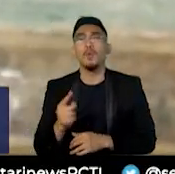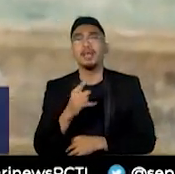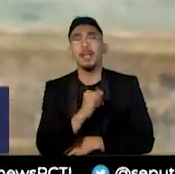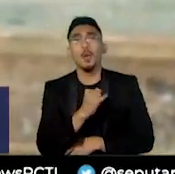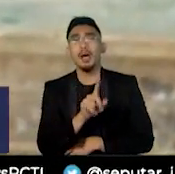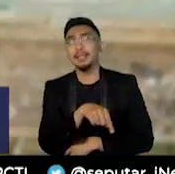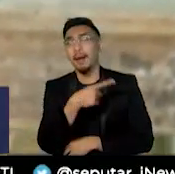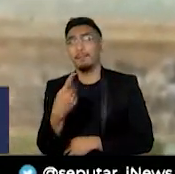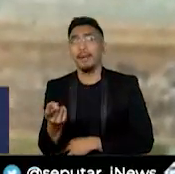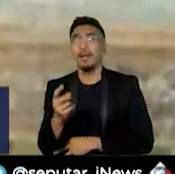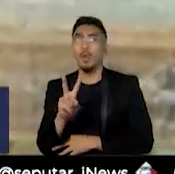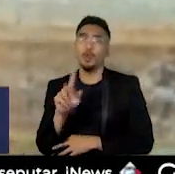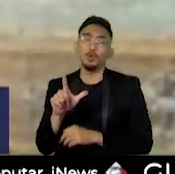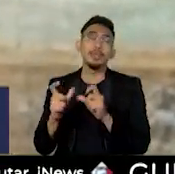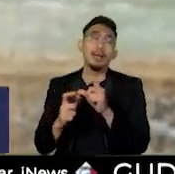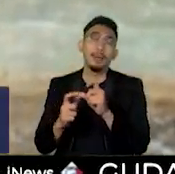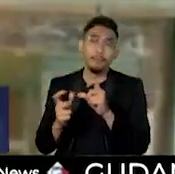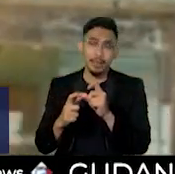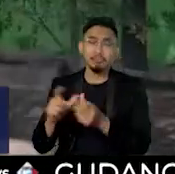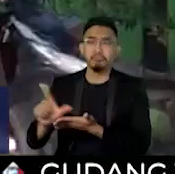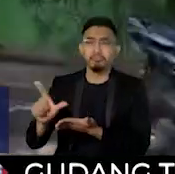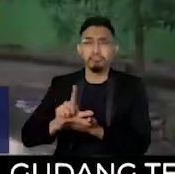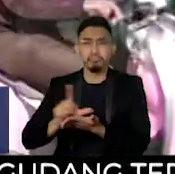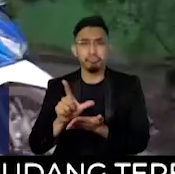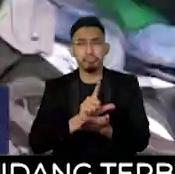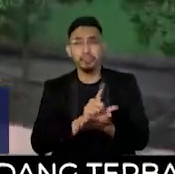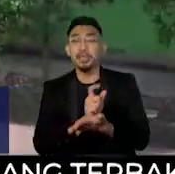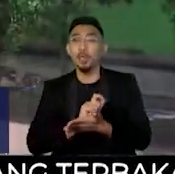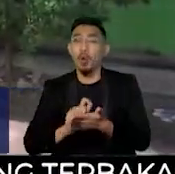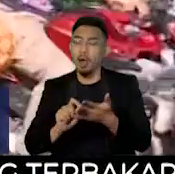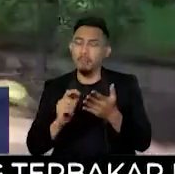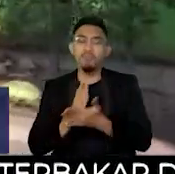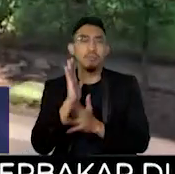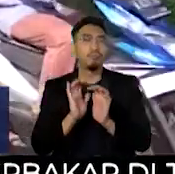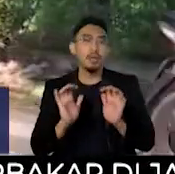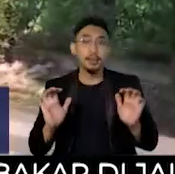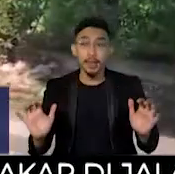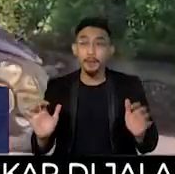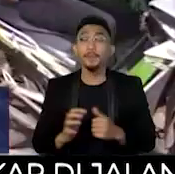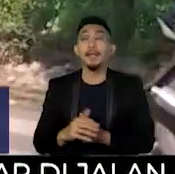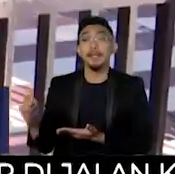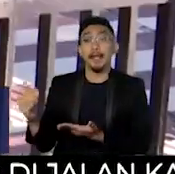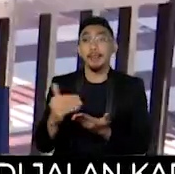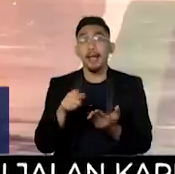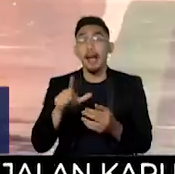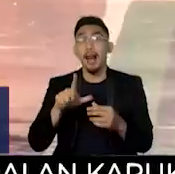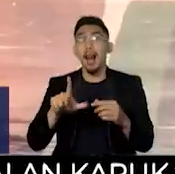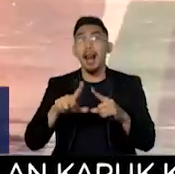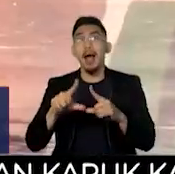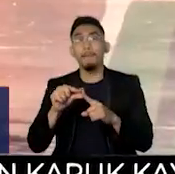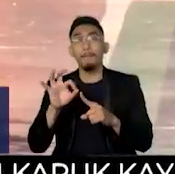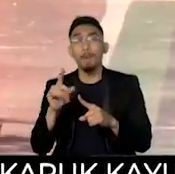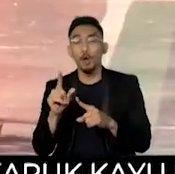27 September 2021. Berdasarkan data yang diterima lapor COVID-19 bulan September 2021,